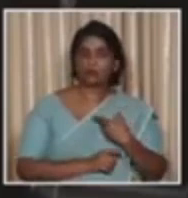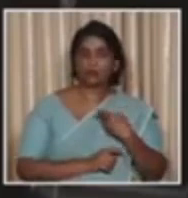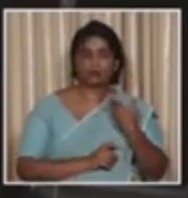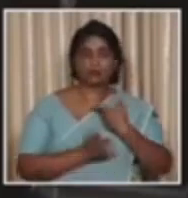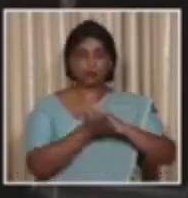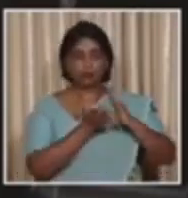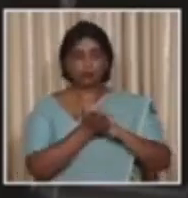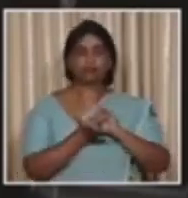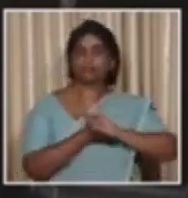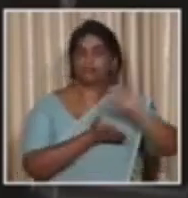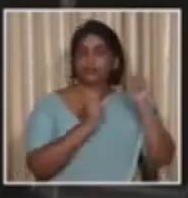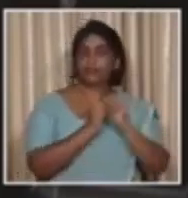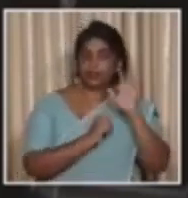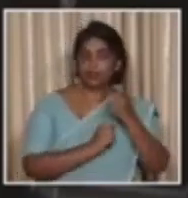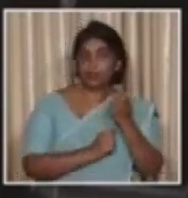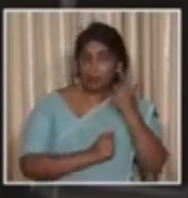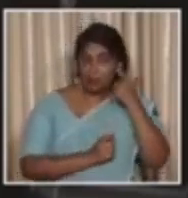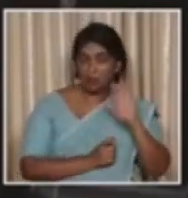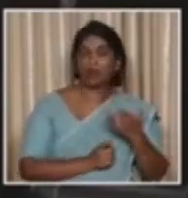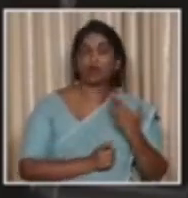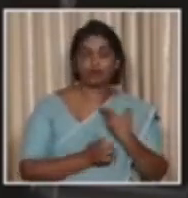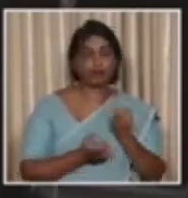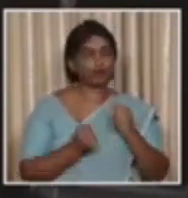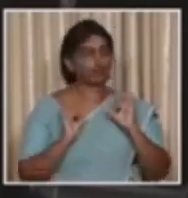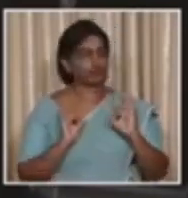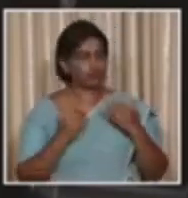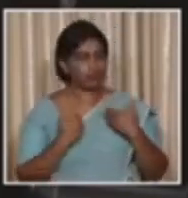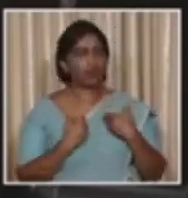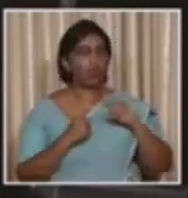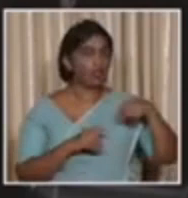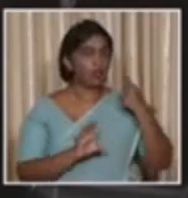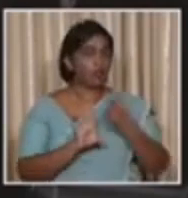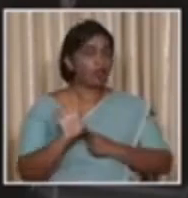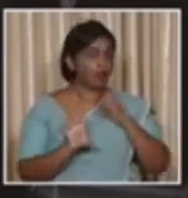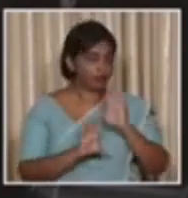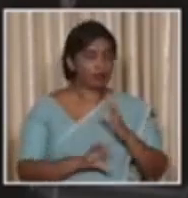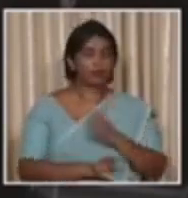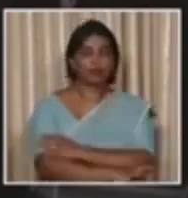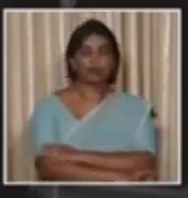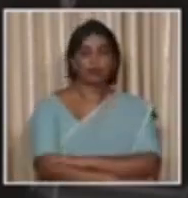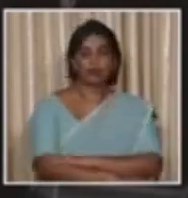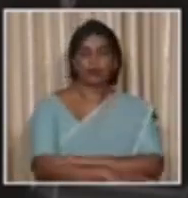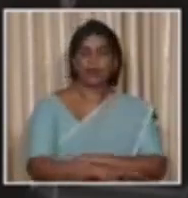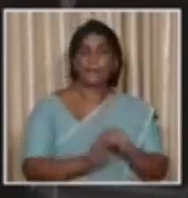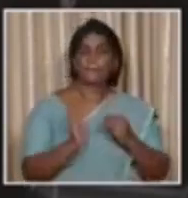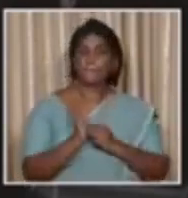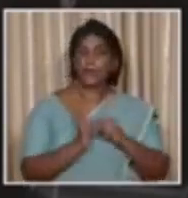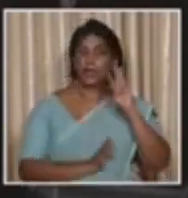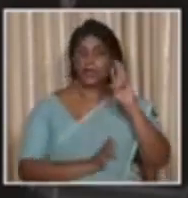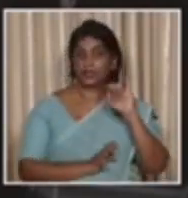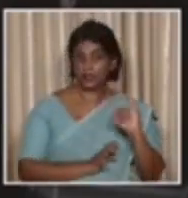එකක් තරා යන්න බලාපොරොත්තු වෙනව නම්, එතන අපි ආර්ථිකයේ සූදානම් කරනව නම් ලබන අවුරුද්ද වෙනකොට මිලියන